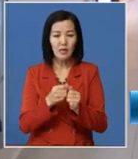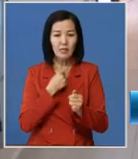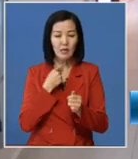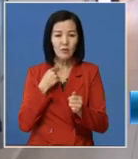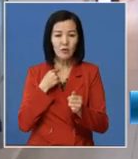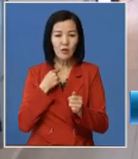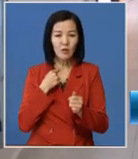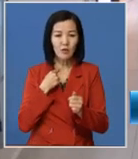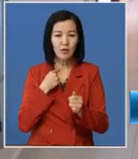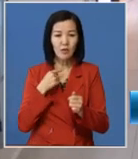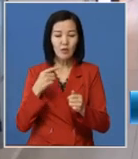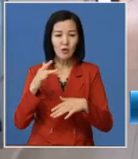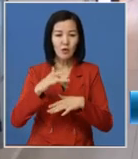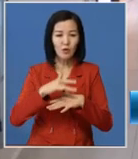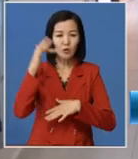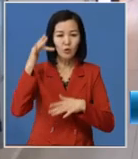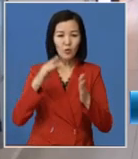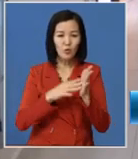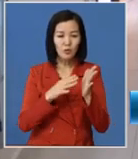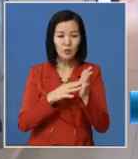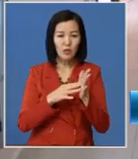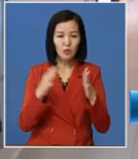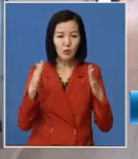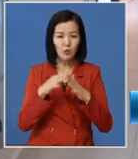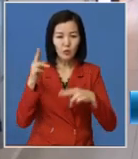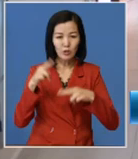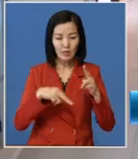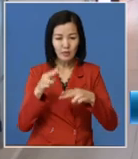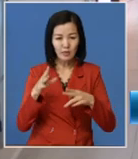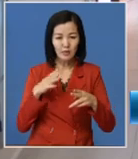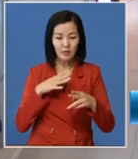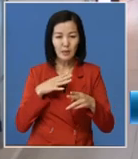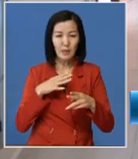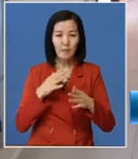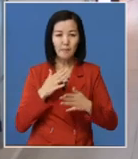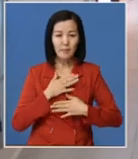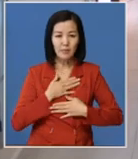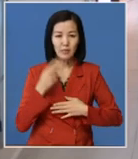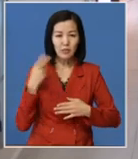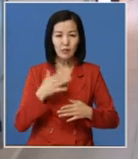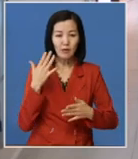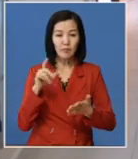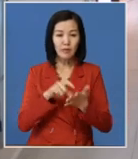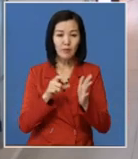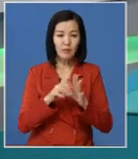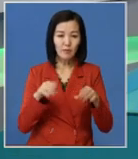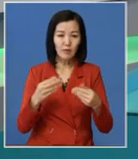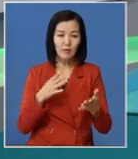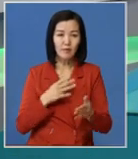этажды монолит үй салынды. Сол салынған үйдің ішінде бізге 25 квартир берді.